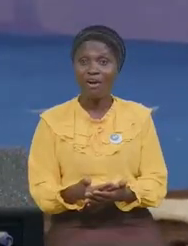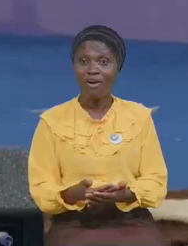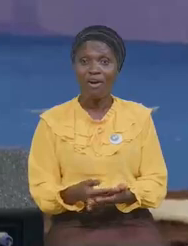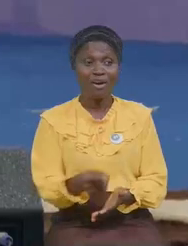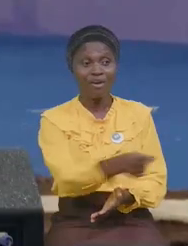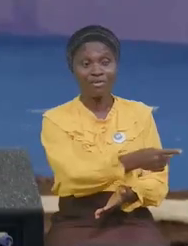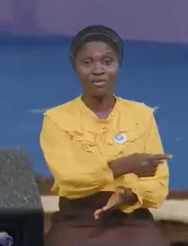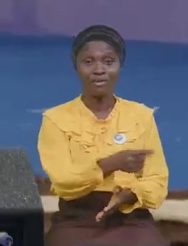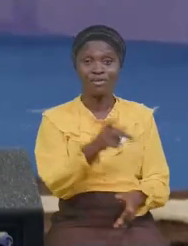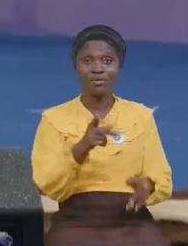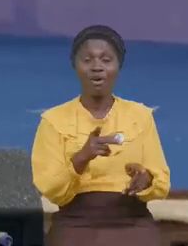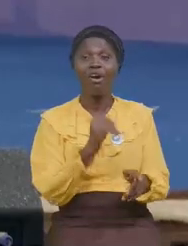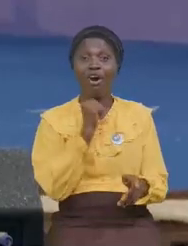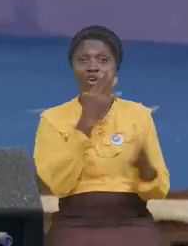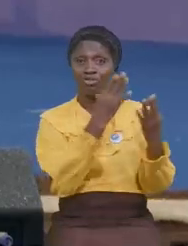Tous